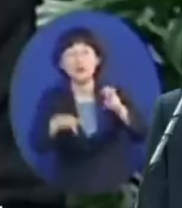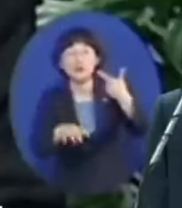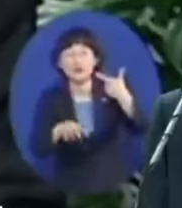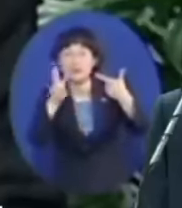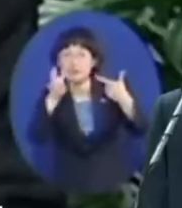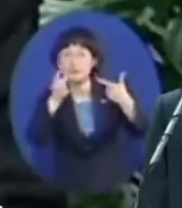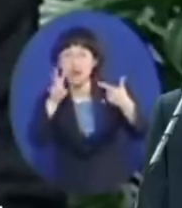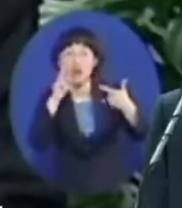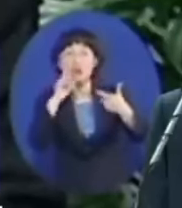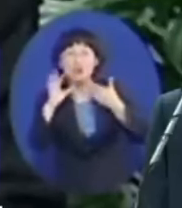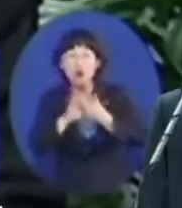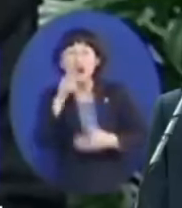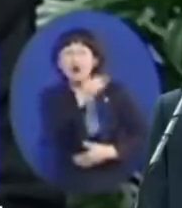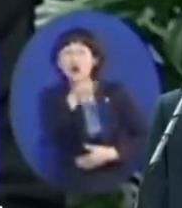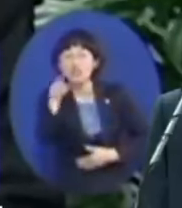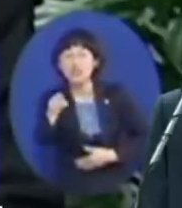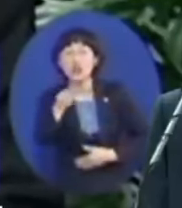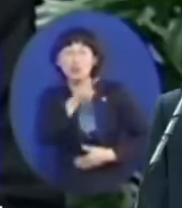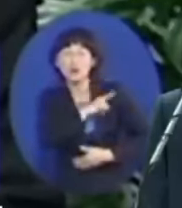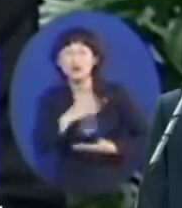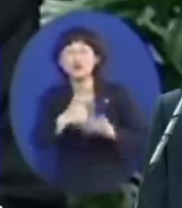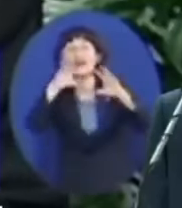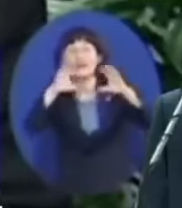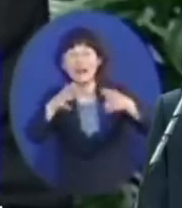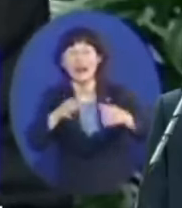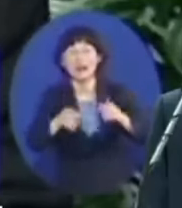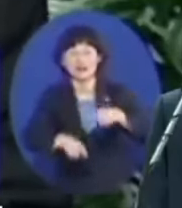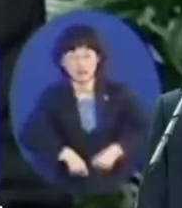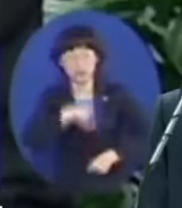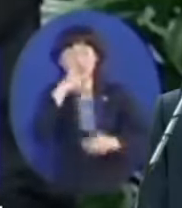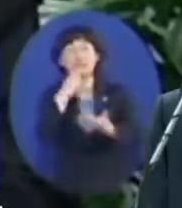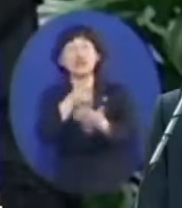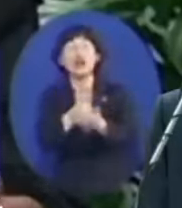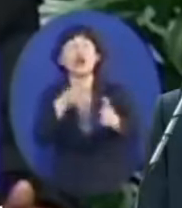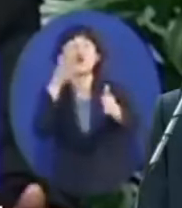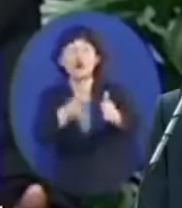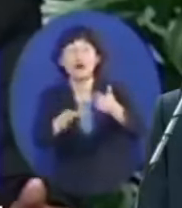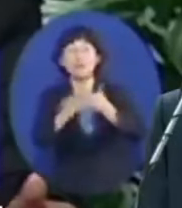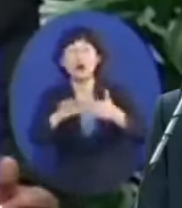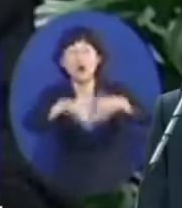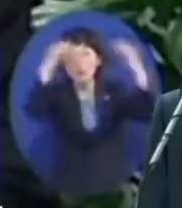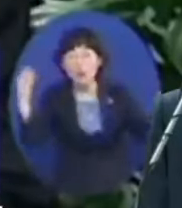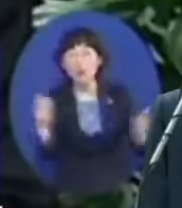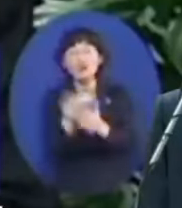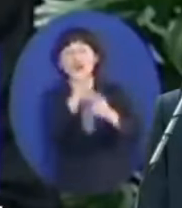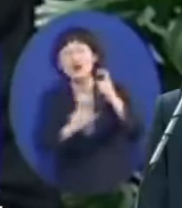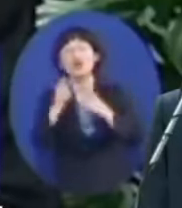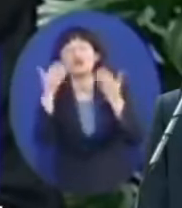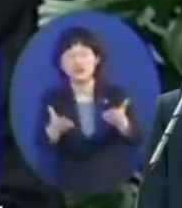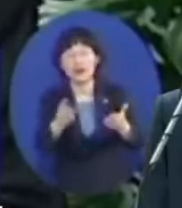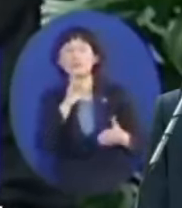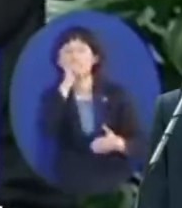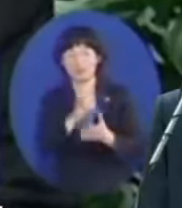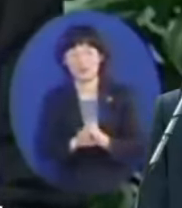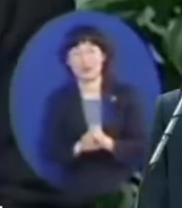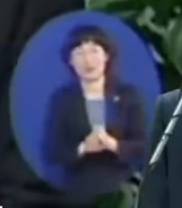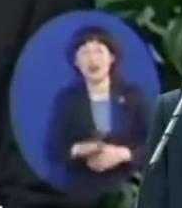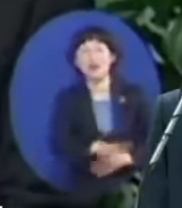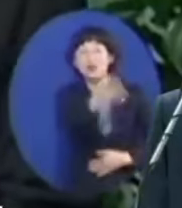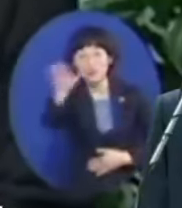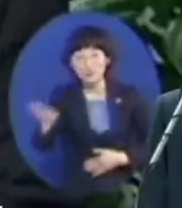33절에 너희는 먼저 그 나라와 그 의를 구하라. 그래야 이 모든 것이 더하여지리라고 말씀한 것입니다.